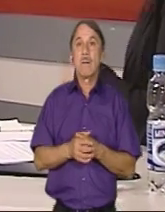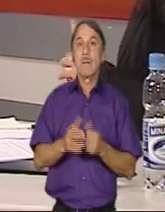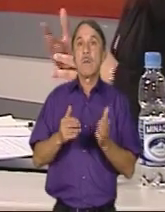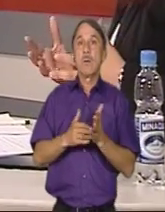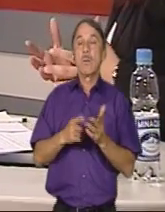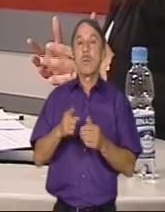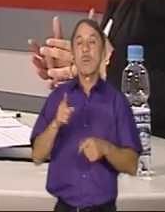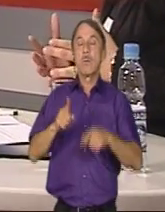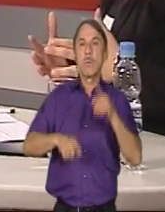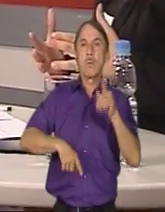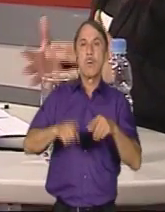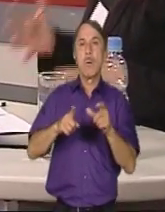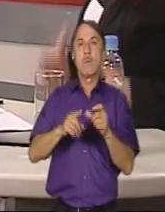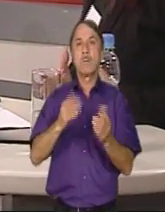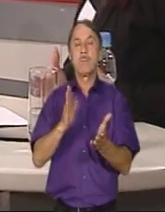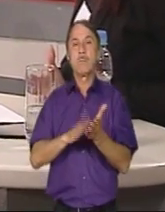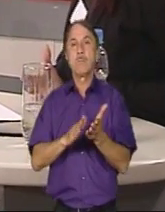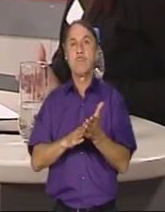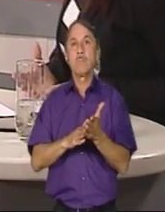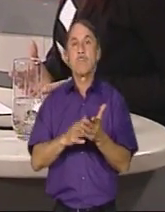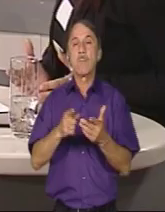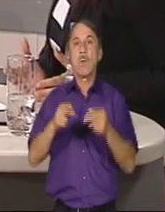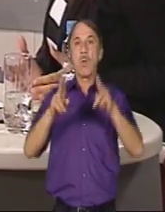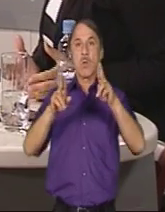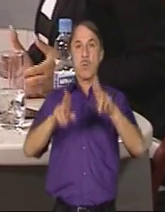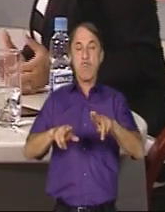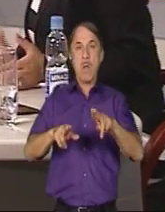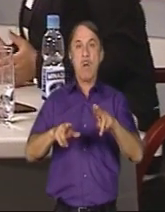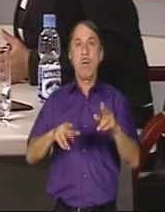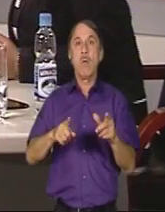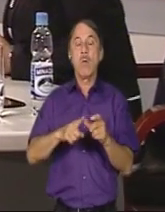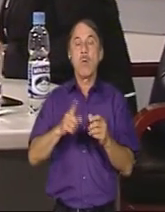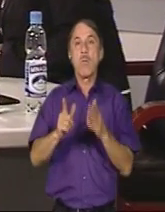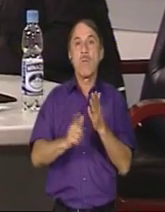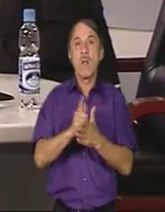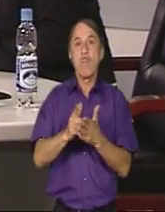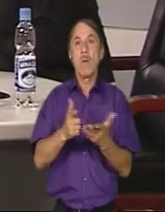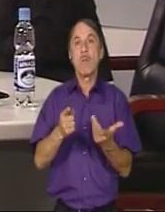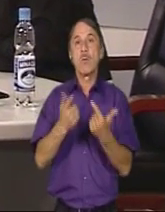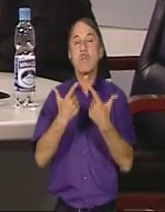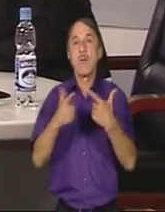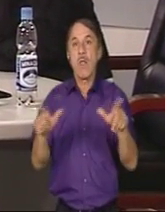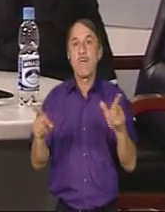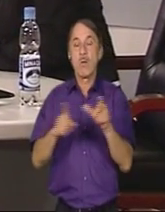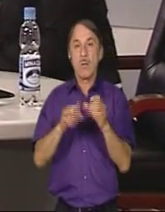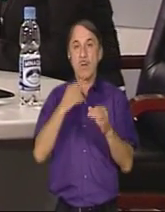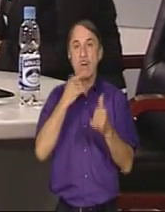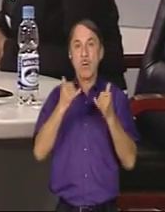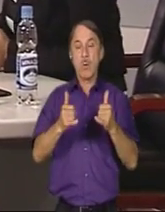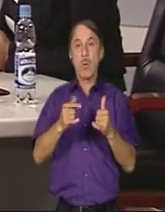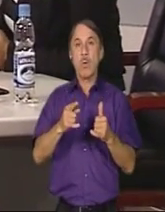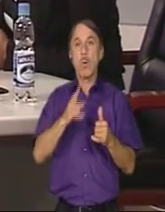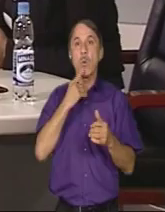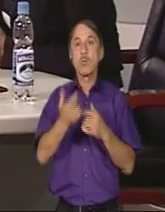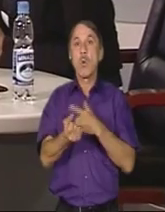Da li ste vi svesni da bi to izazvalo jednu veliku turbulenciju u svemu ovome što smo mi do sad slušali i gledali i doživljavali, i sve